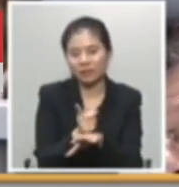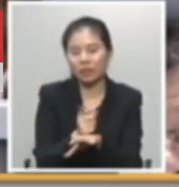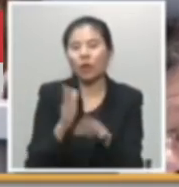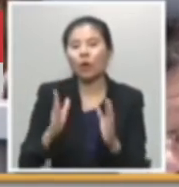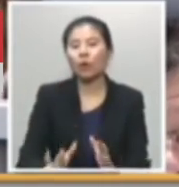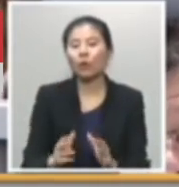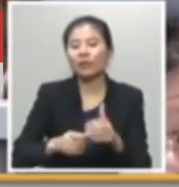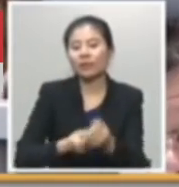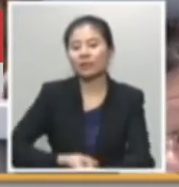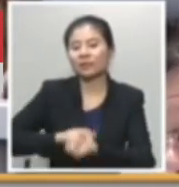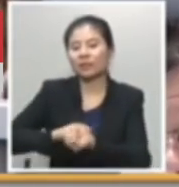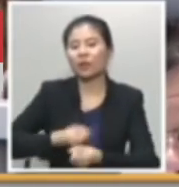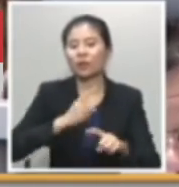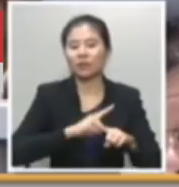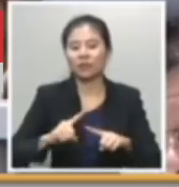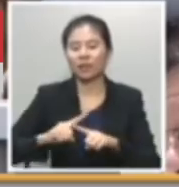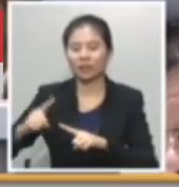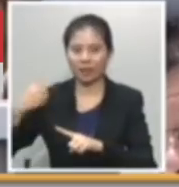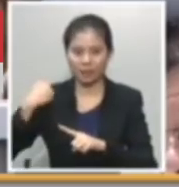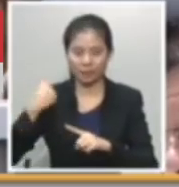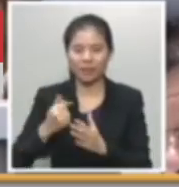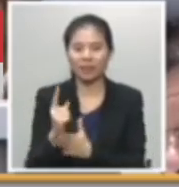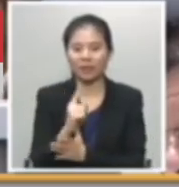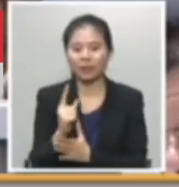ดูนะครับดูนะครับ